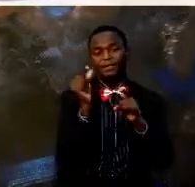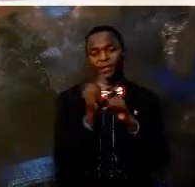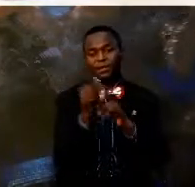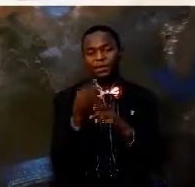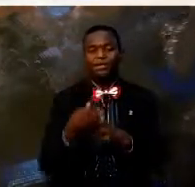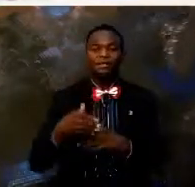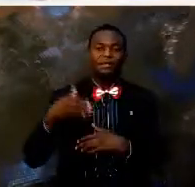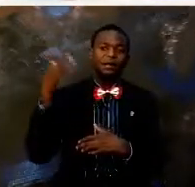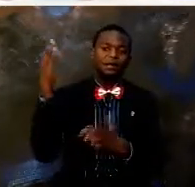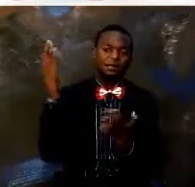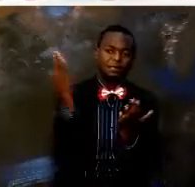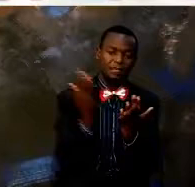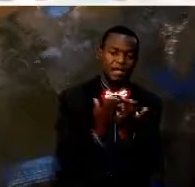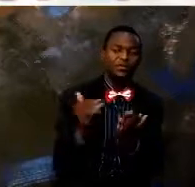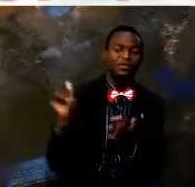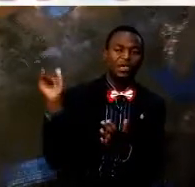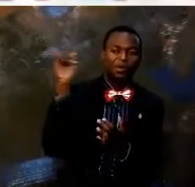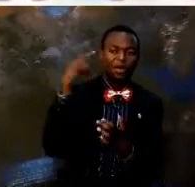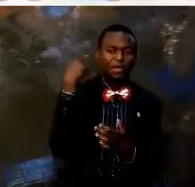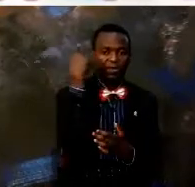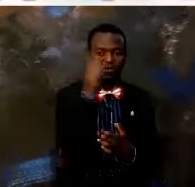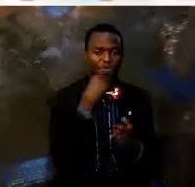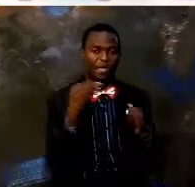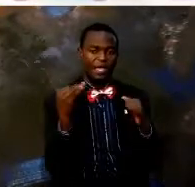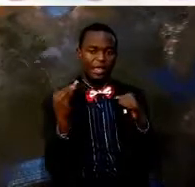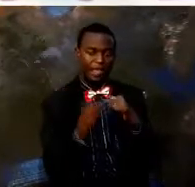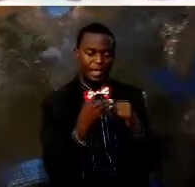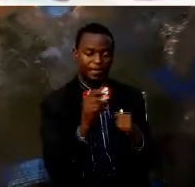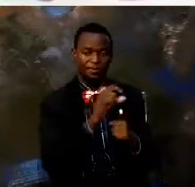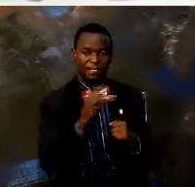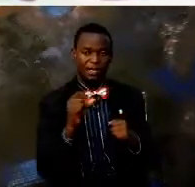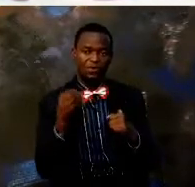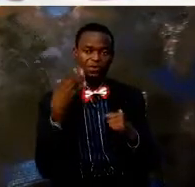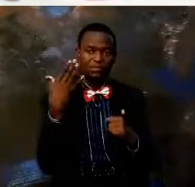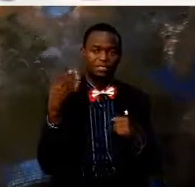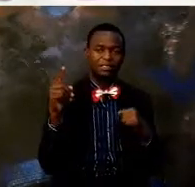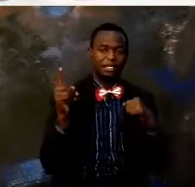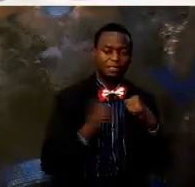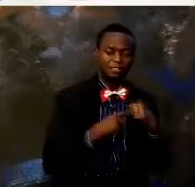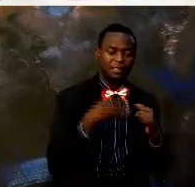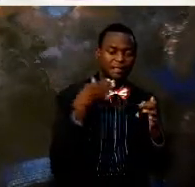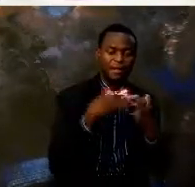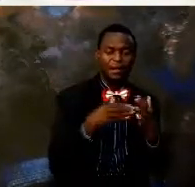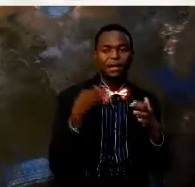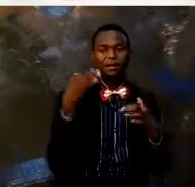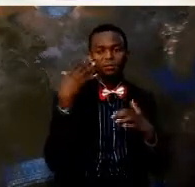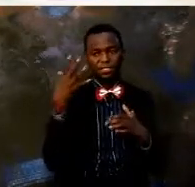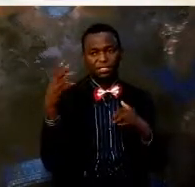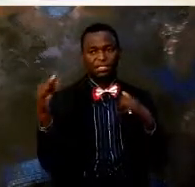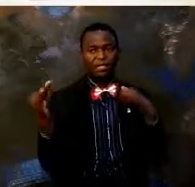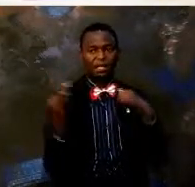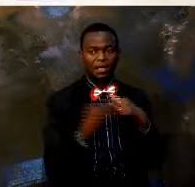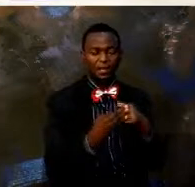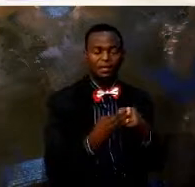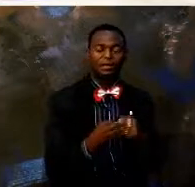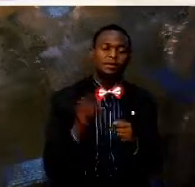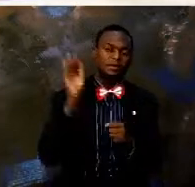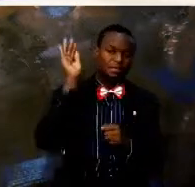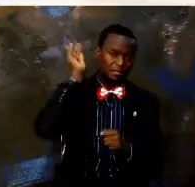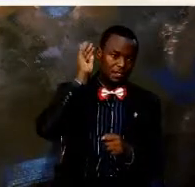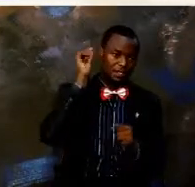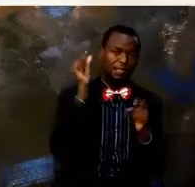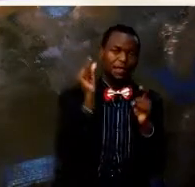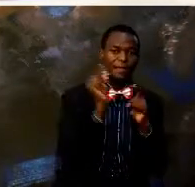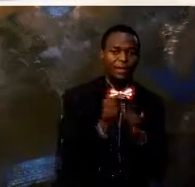ya Yohana sura ya 8 na mstari ule wa 56 hadi mstari wa 58. Sikiliza anavyosema maneno